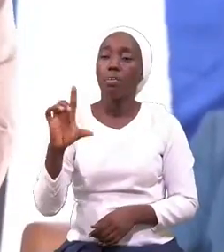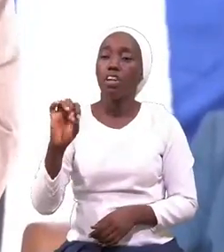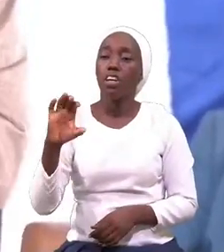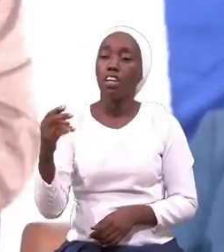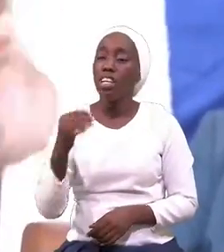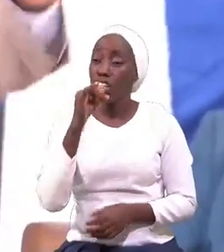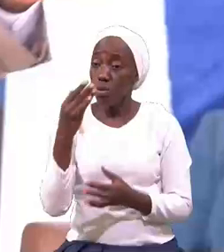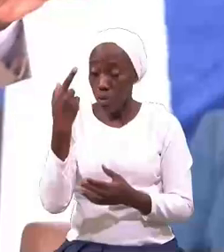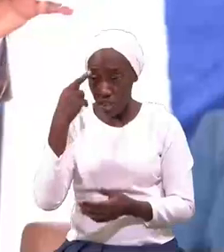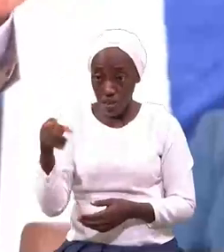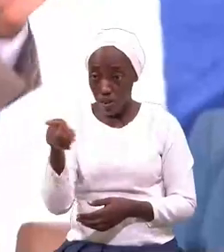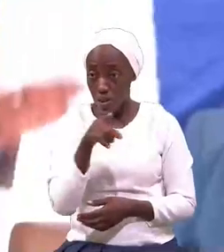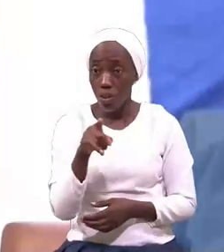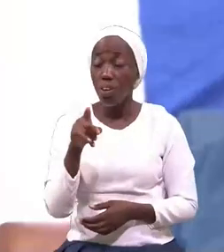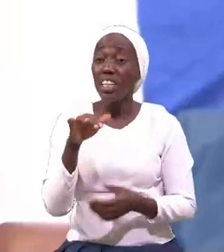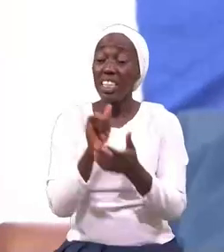T'attendent.